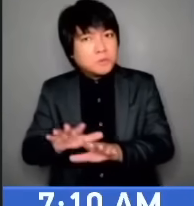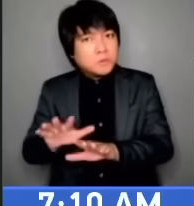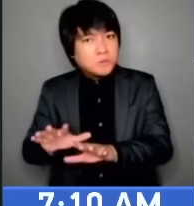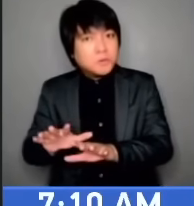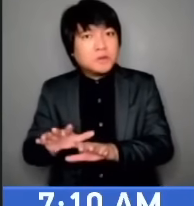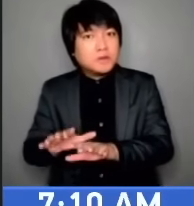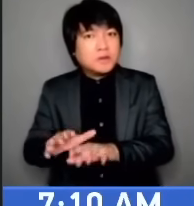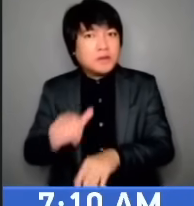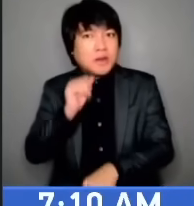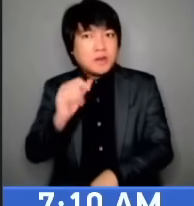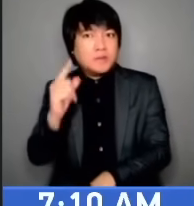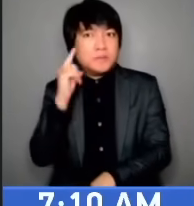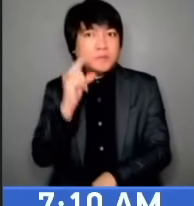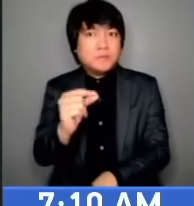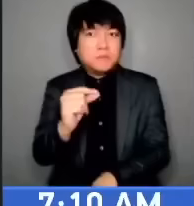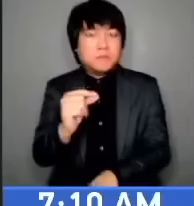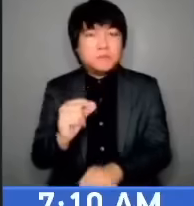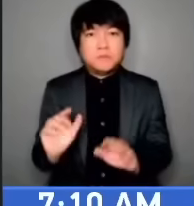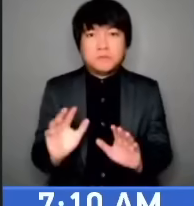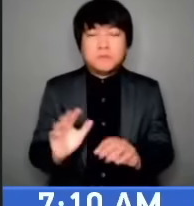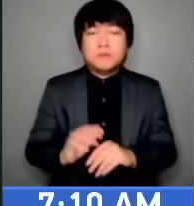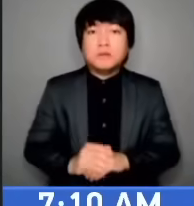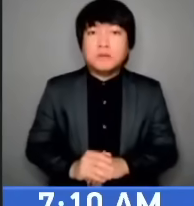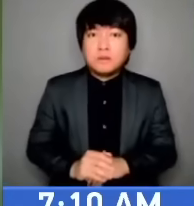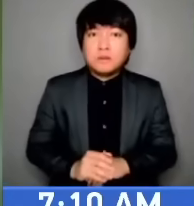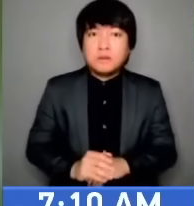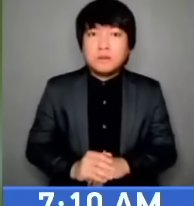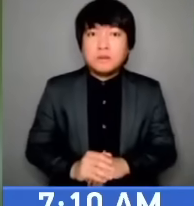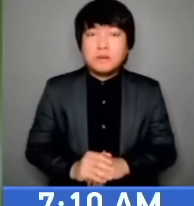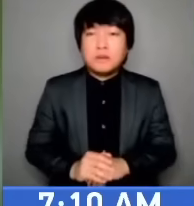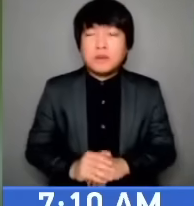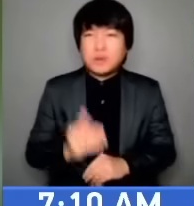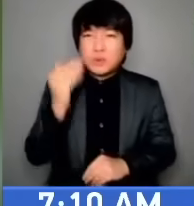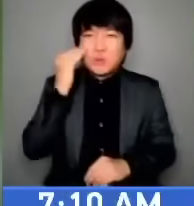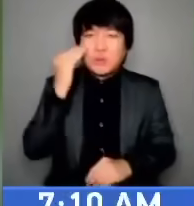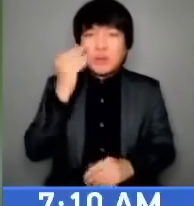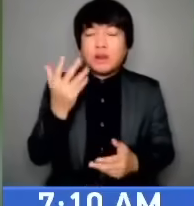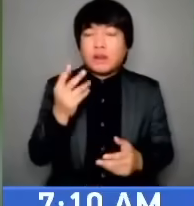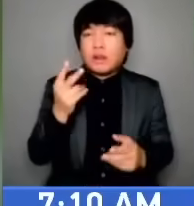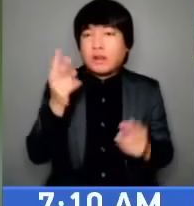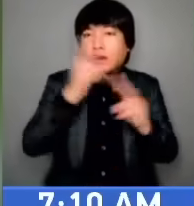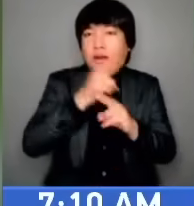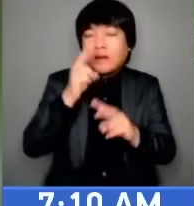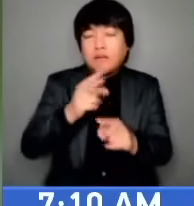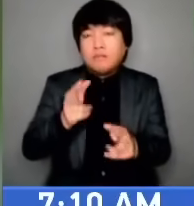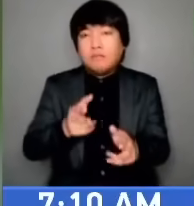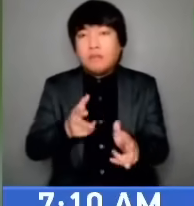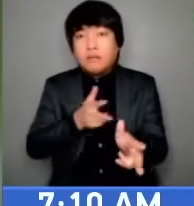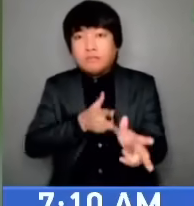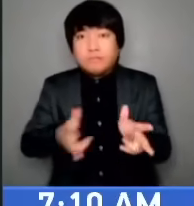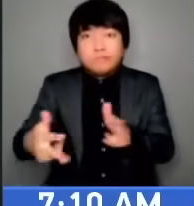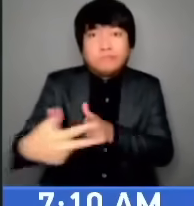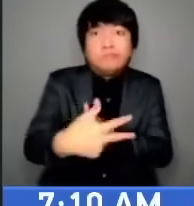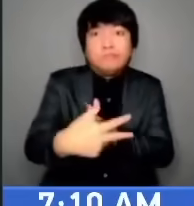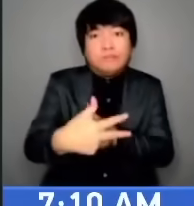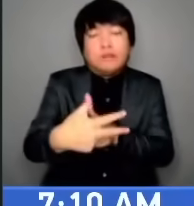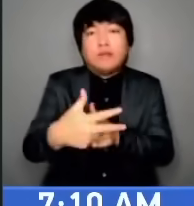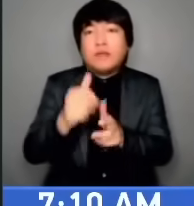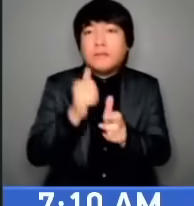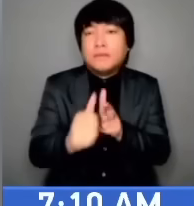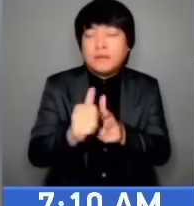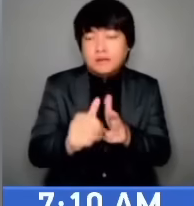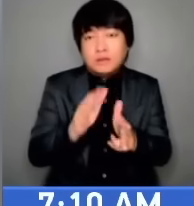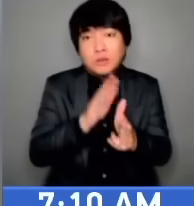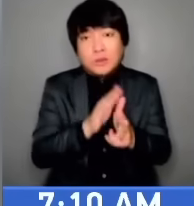Nang na-miscalculate niya yung pag-overtake dun sa tricycle, nasabitan niya yung gilid ng tricycle, yun ang